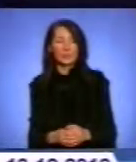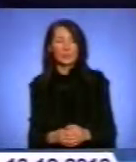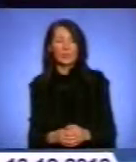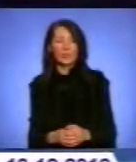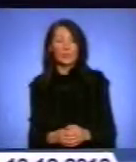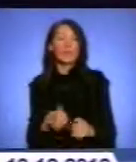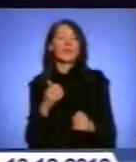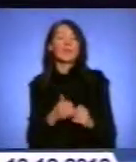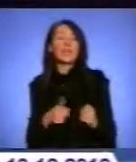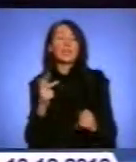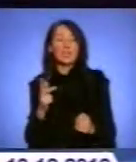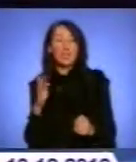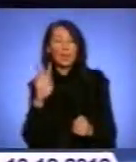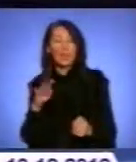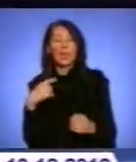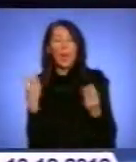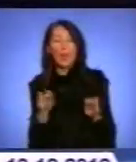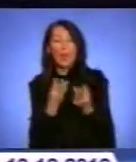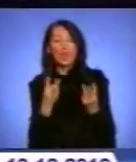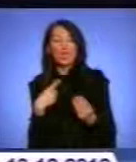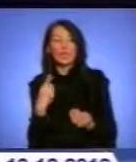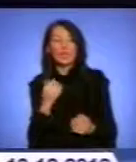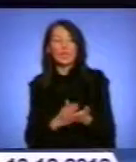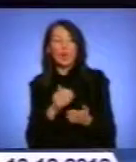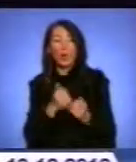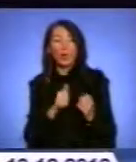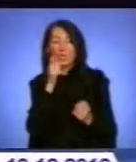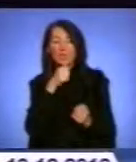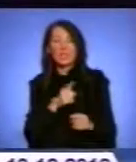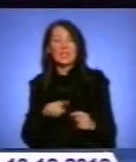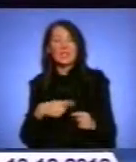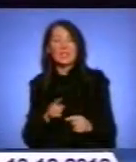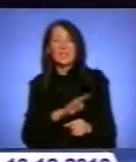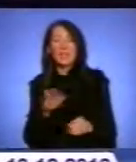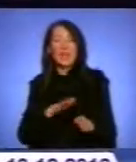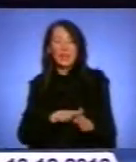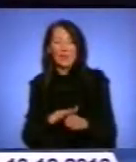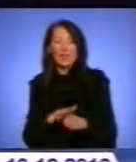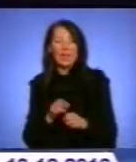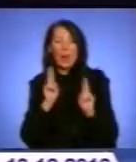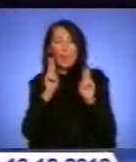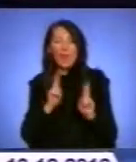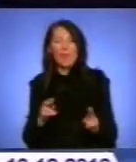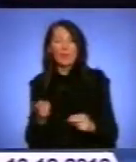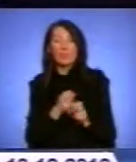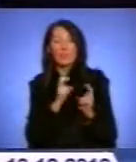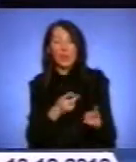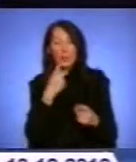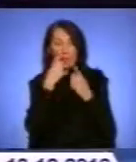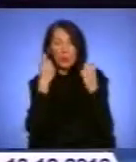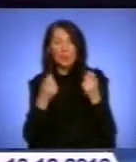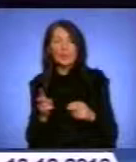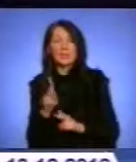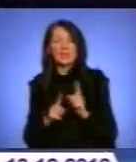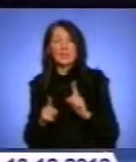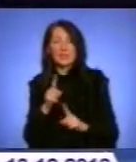В середньому 3-4 пожежі в області трапляється щороку через недотримання правил безпеки. Про це повідомили на засіданні обласної комісії